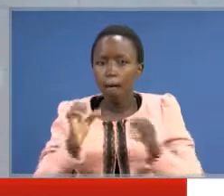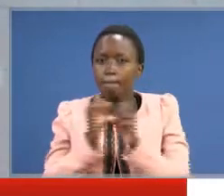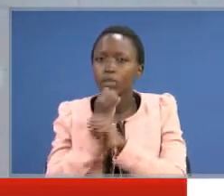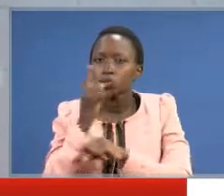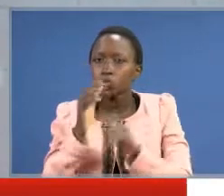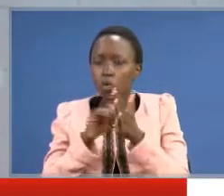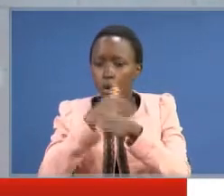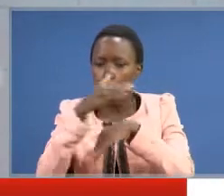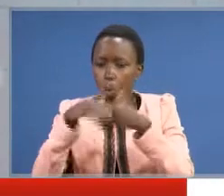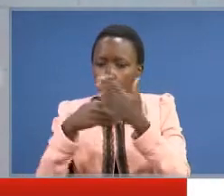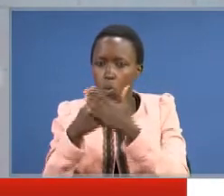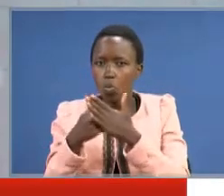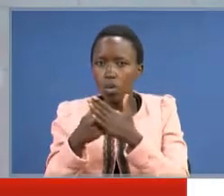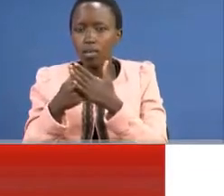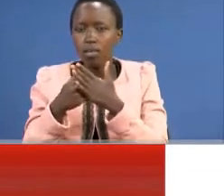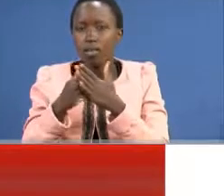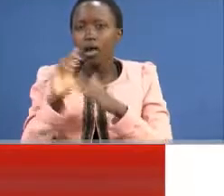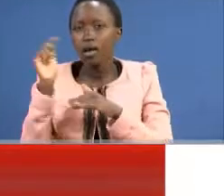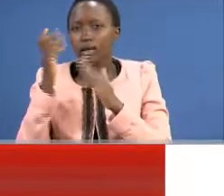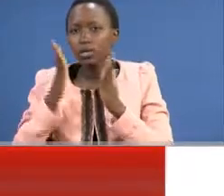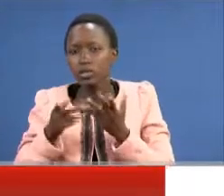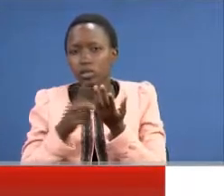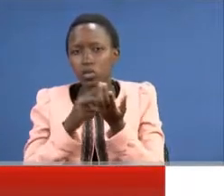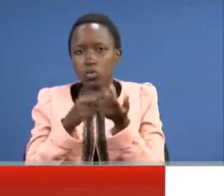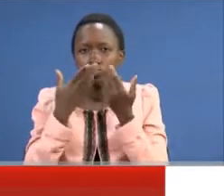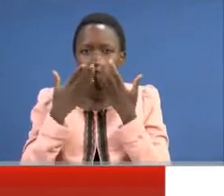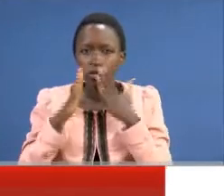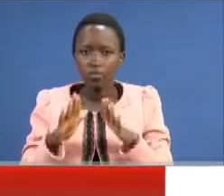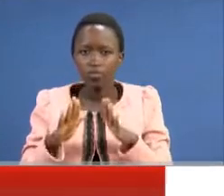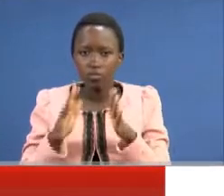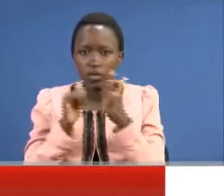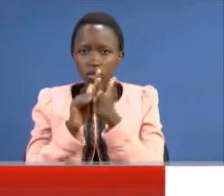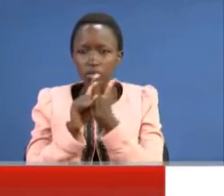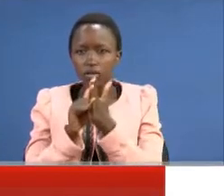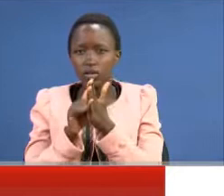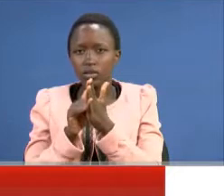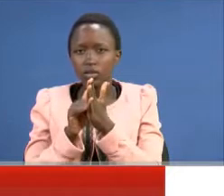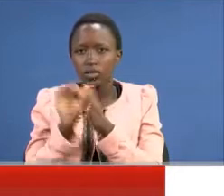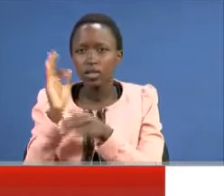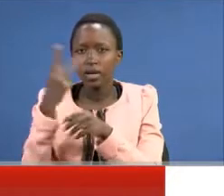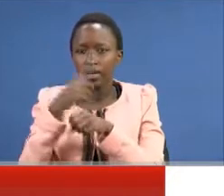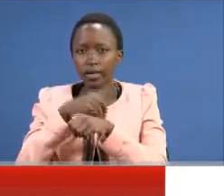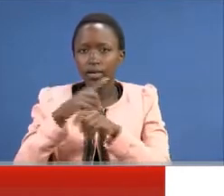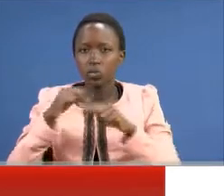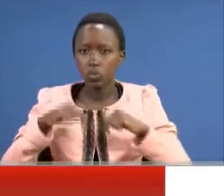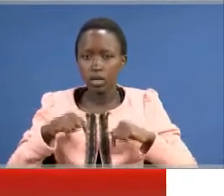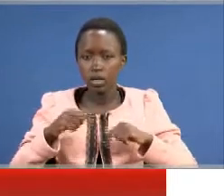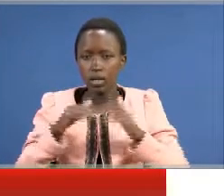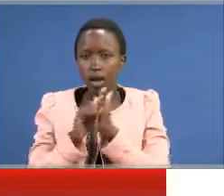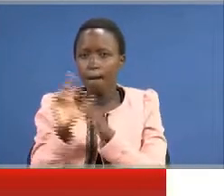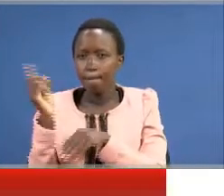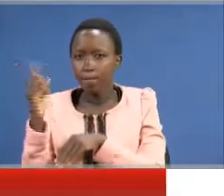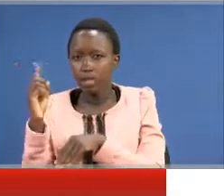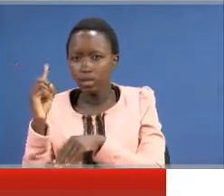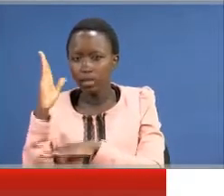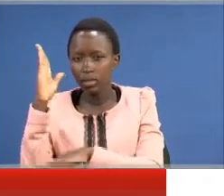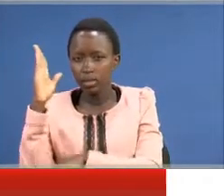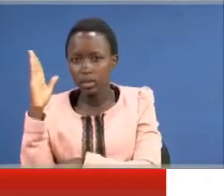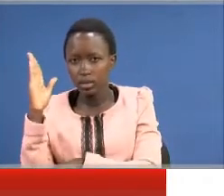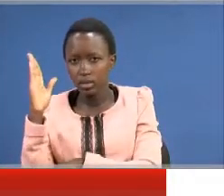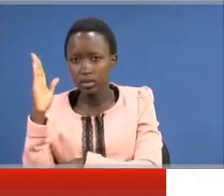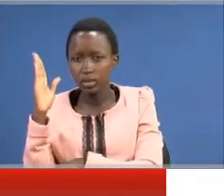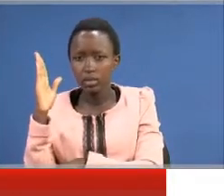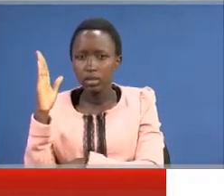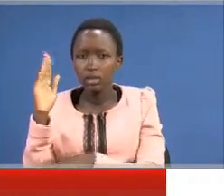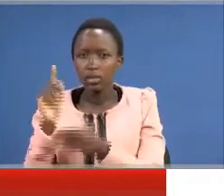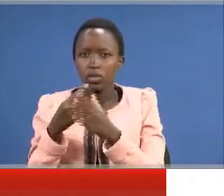kuhakikisha kuwa Wakenya wote wanahesabiwa katika zoezi la kuhesabu watu ambalo limeingia siku ya tatu hii leo. Wizara ya Usalama wa Ndani